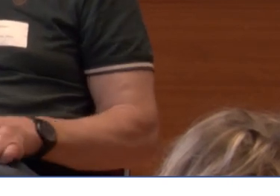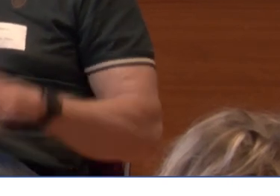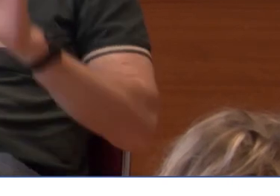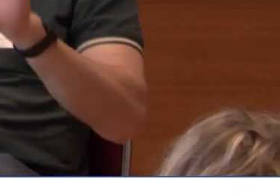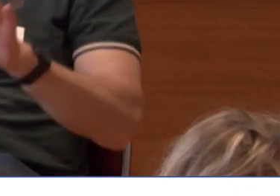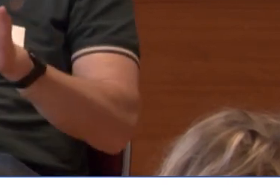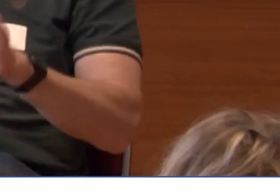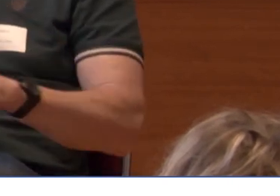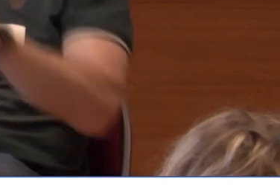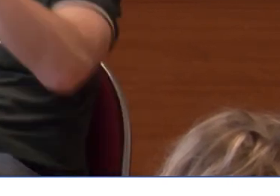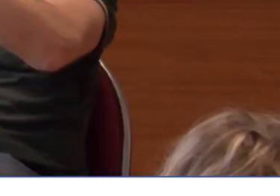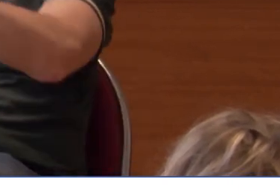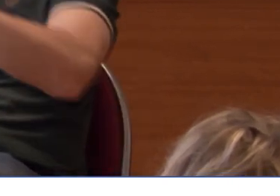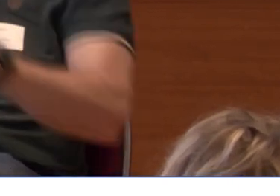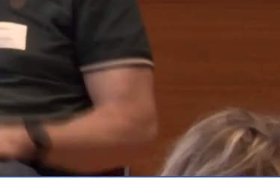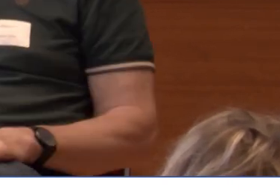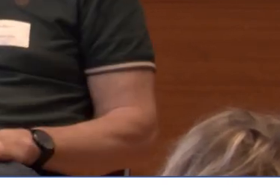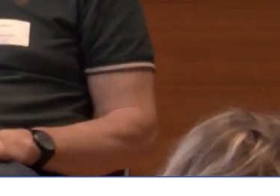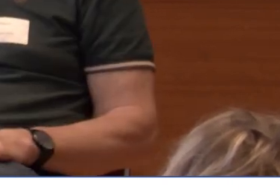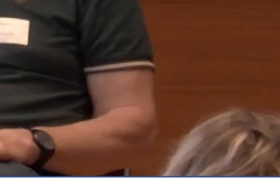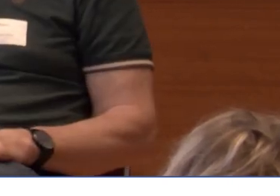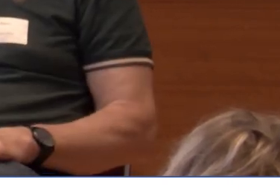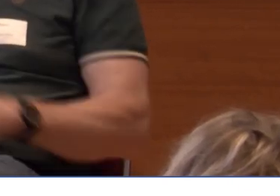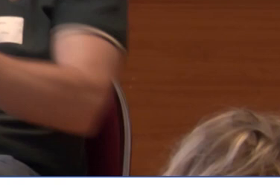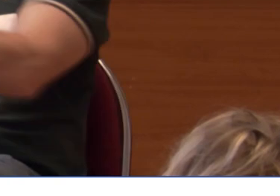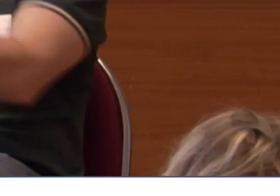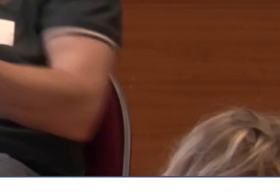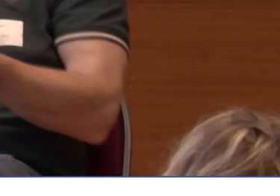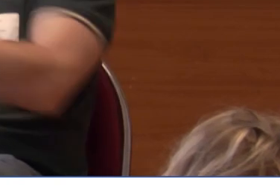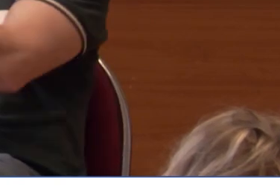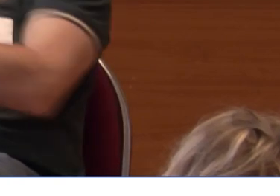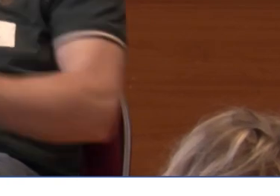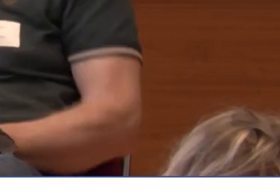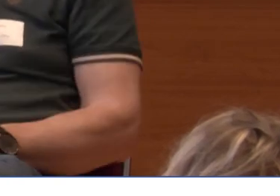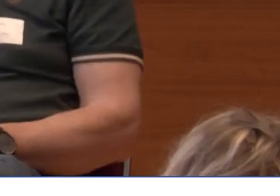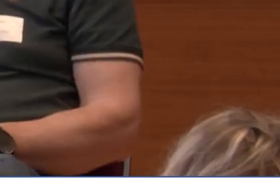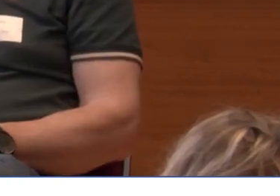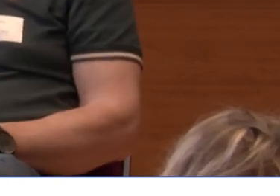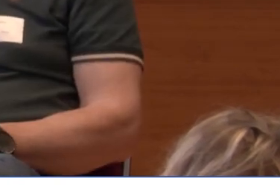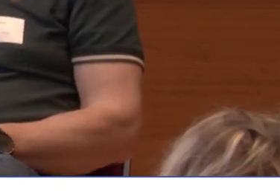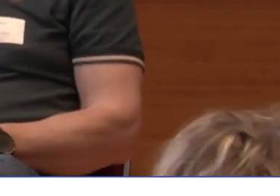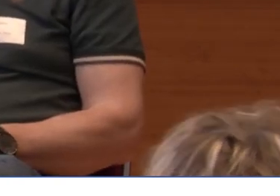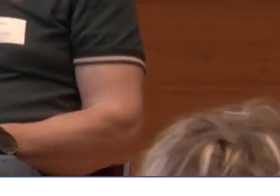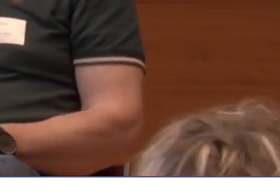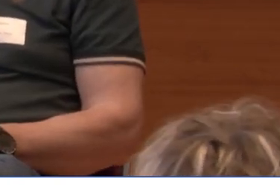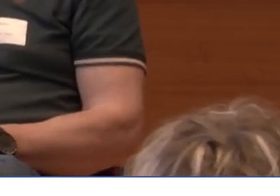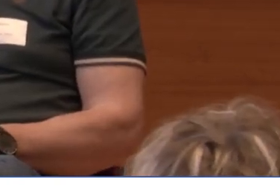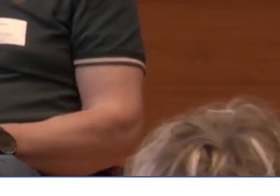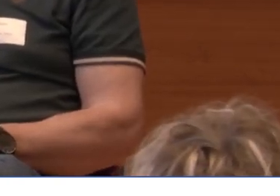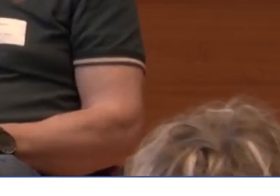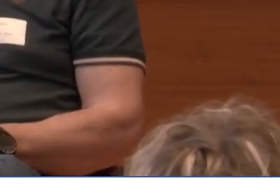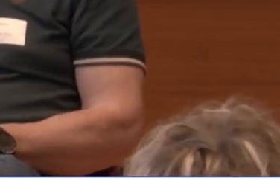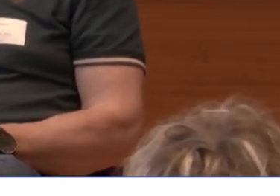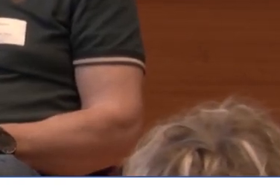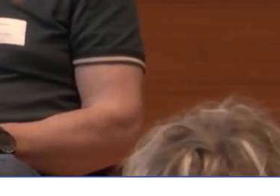hinkriegt also welchen Grund auch immer ist das so das haben wir für diesen kleinen Text hier nicht ich habe diese Woche noch mal überlegt ob man